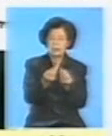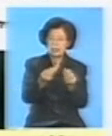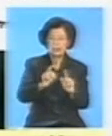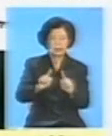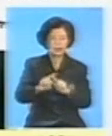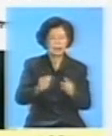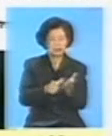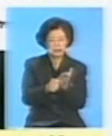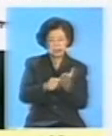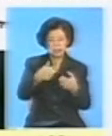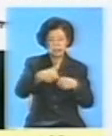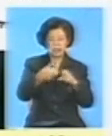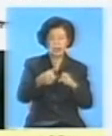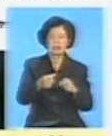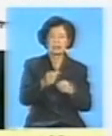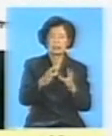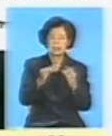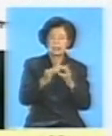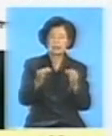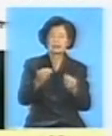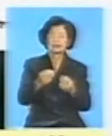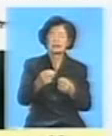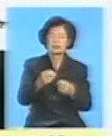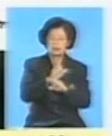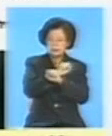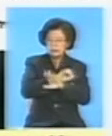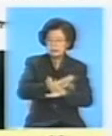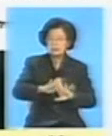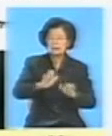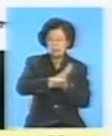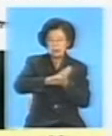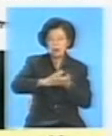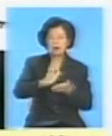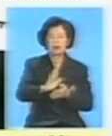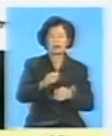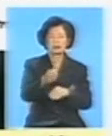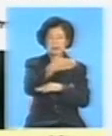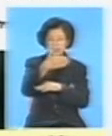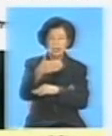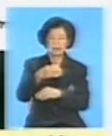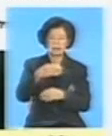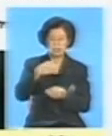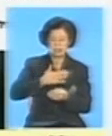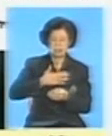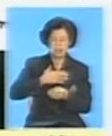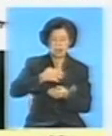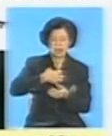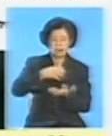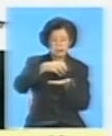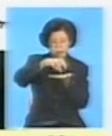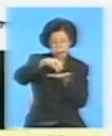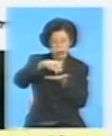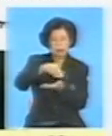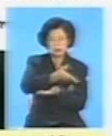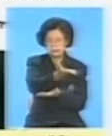อันเกี่ยวกับความสงบเรียบร้อยหรือความมั่นคงของชาติอันนี อยากกลับเรียนให้ทุกท่านได้เข้าใจนะครับส่วนที่จะตามม